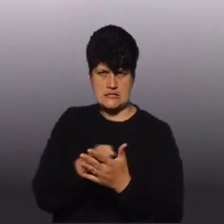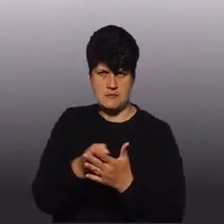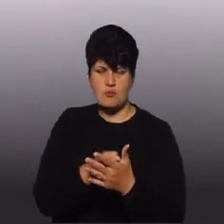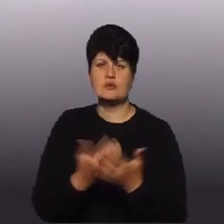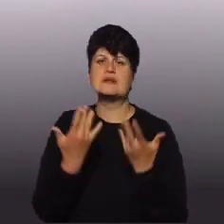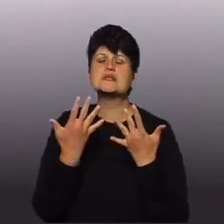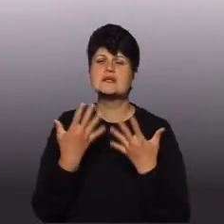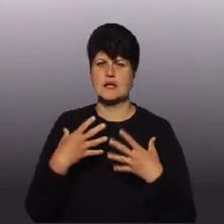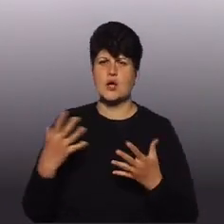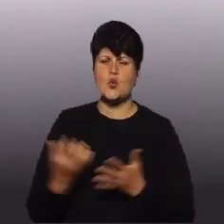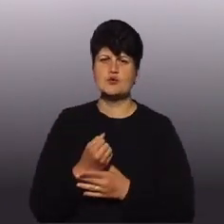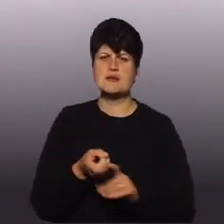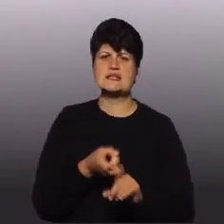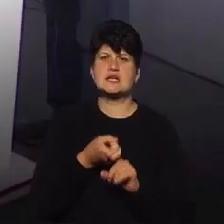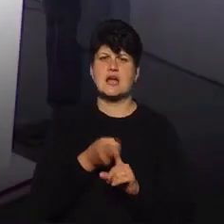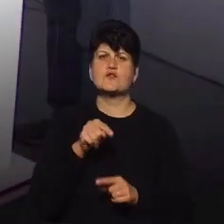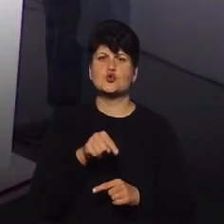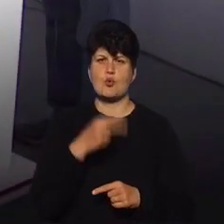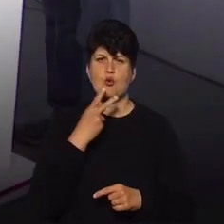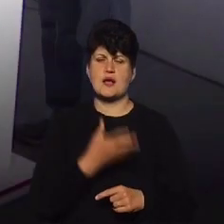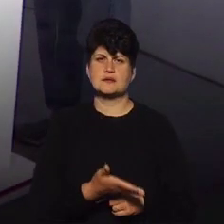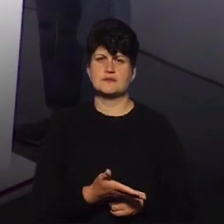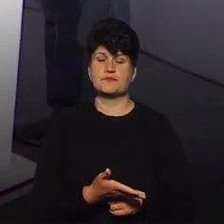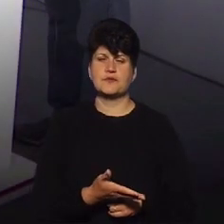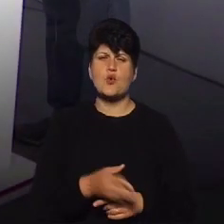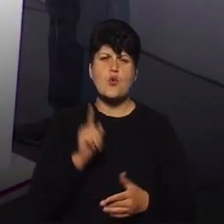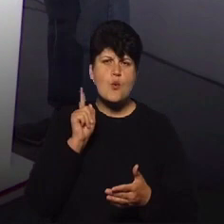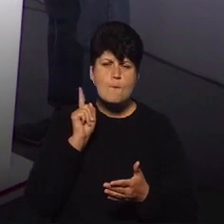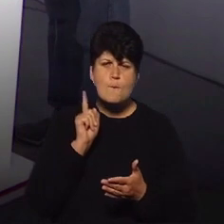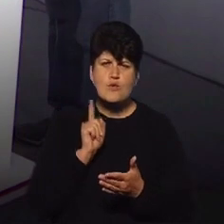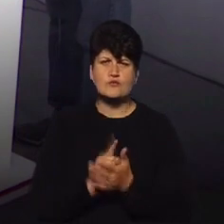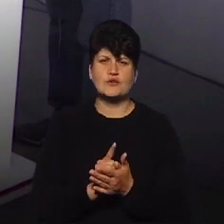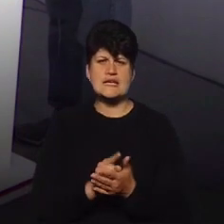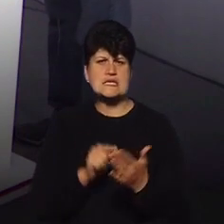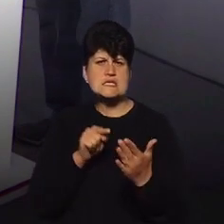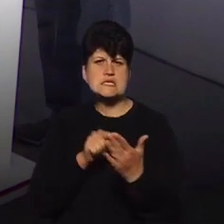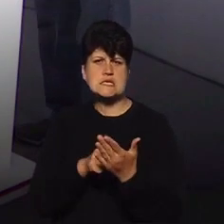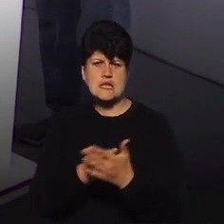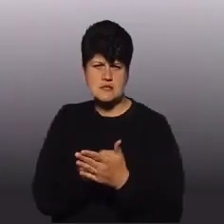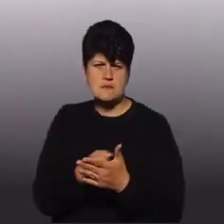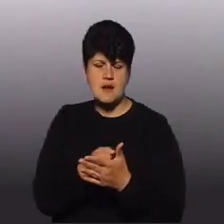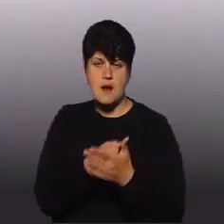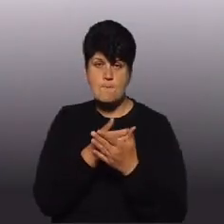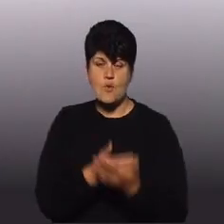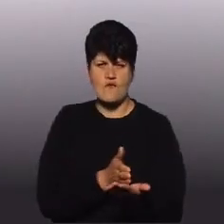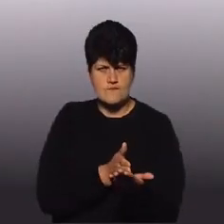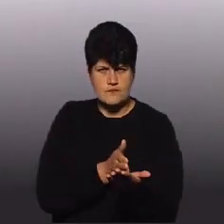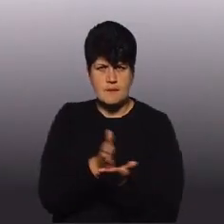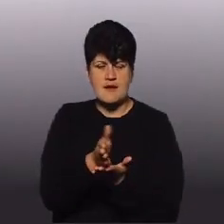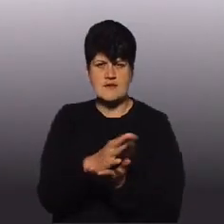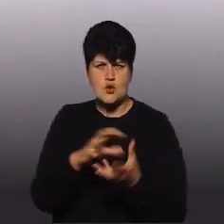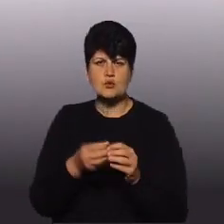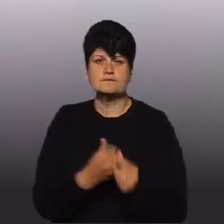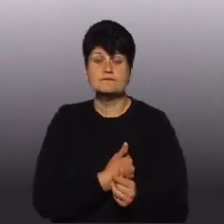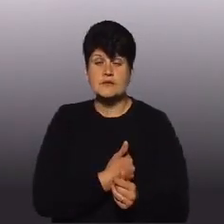цього показника? Обов'язково. Обов'язково цілеспрямованість і направленість на результат – це дуже важливий